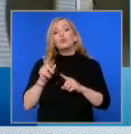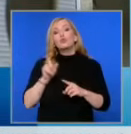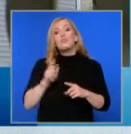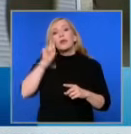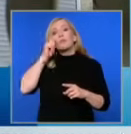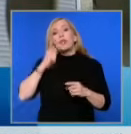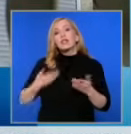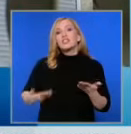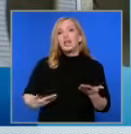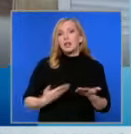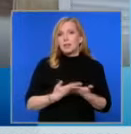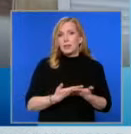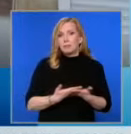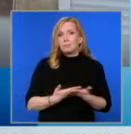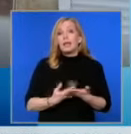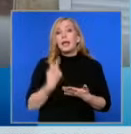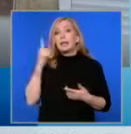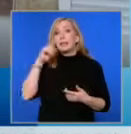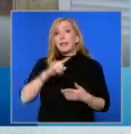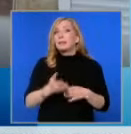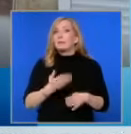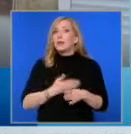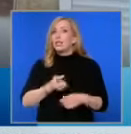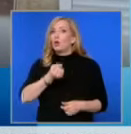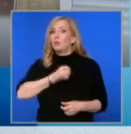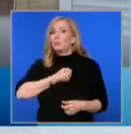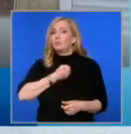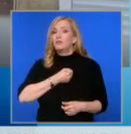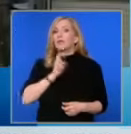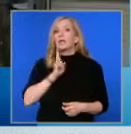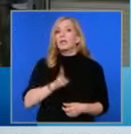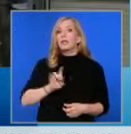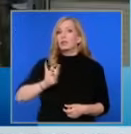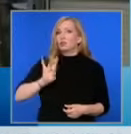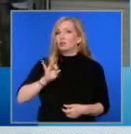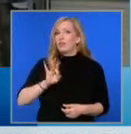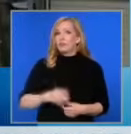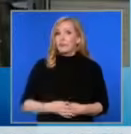подадена жалбата и пак повтарям, ден преди убийството на Кирил Русев.